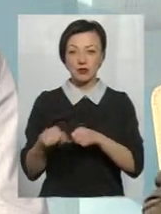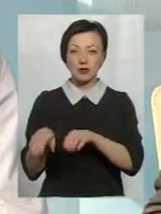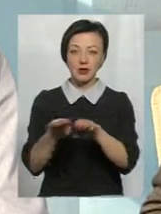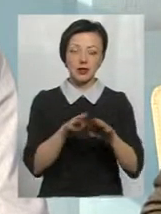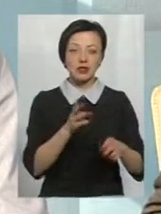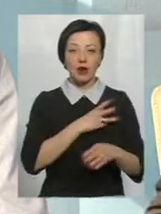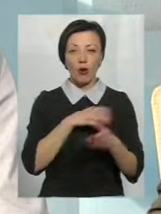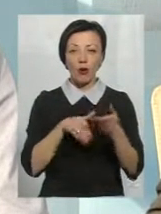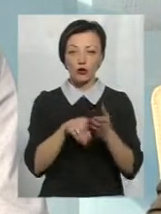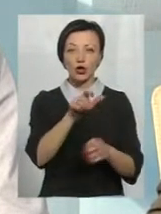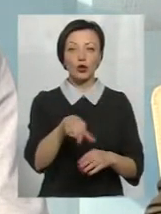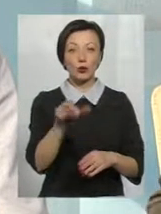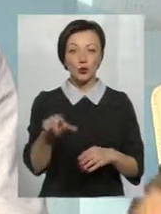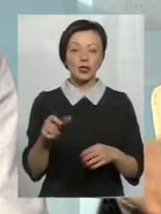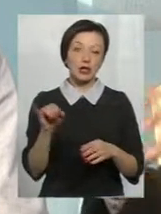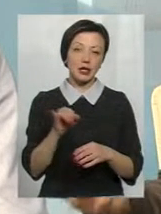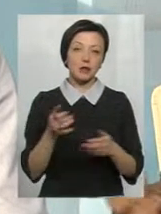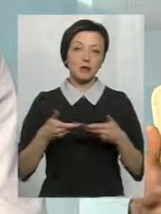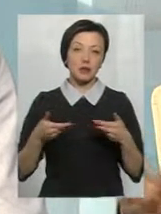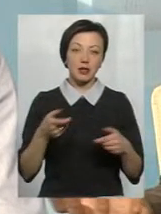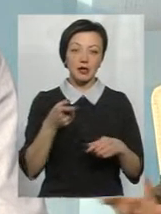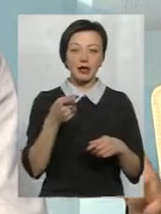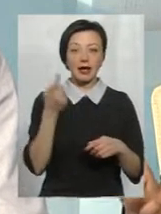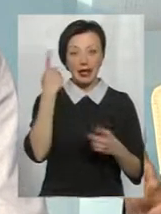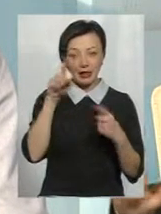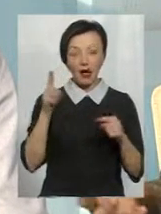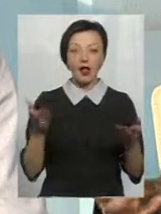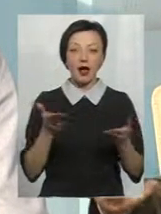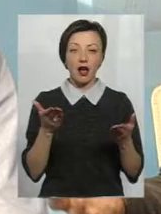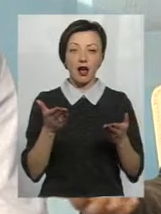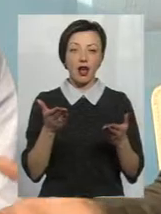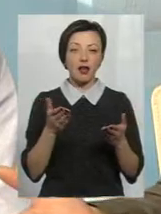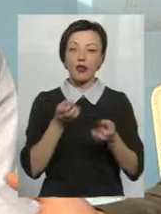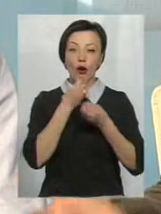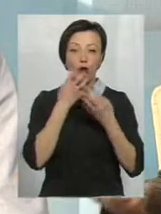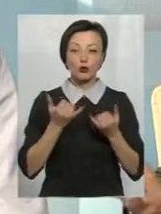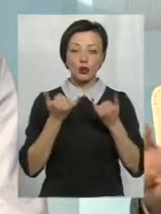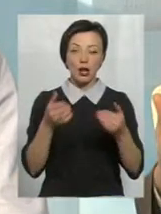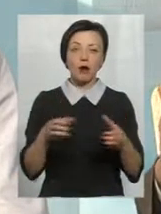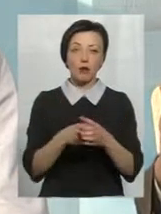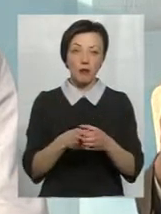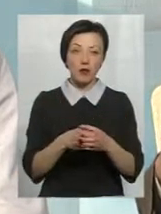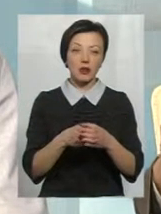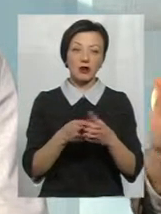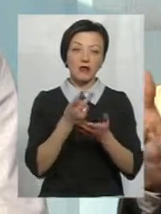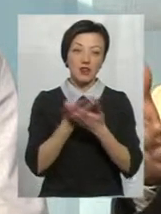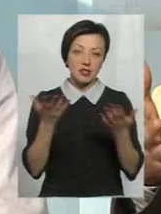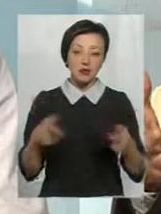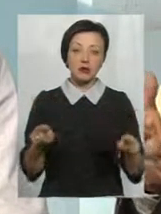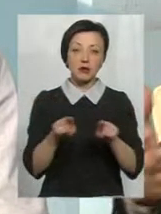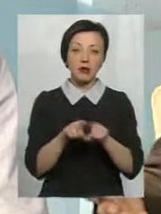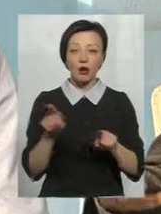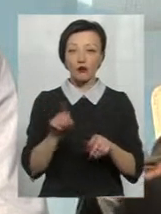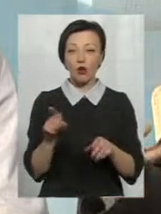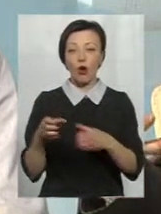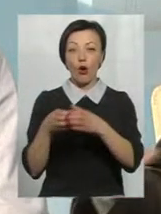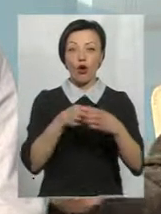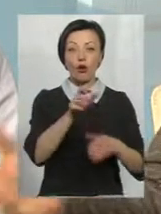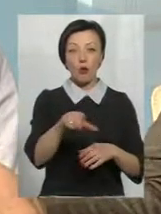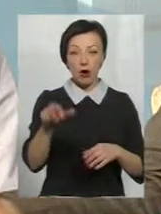заохочення люди, і ми та ідея, яка, власне, не буде хорошою для громади, ми її висвітлимо так, що громада,